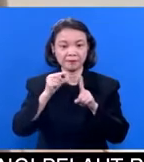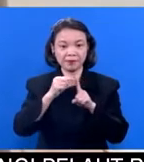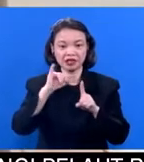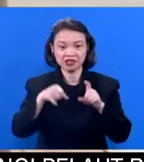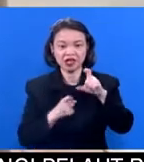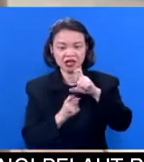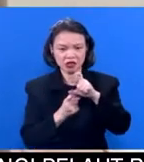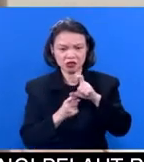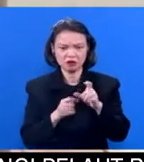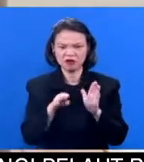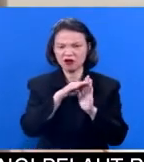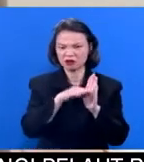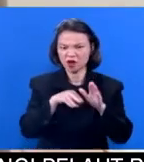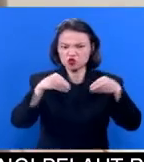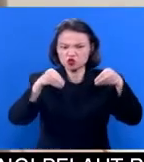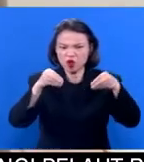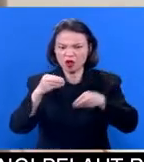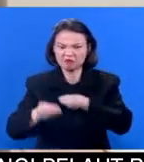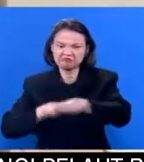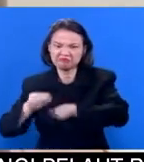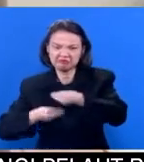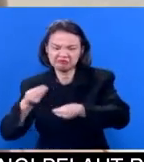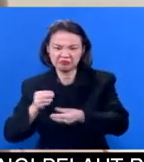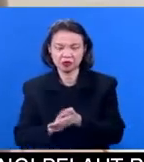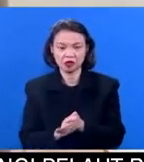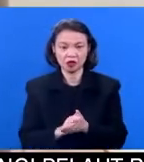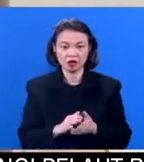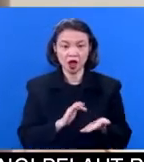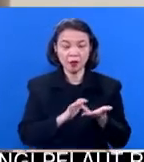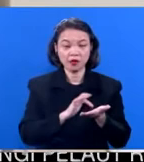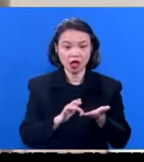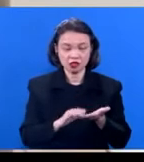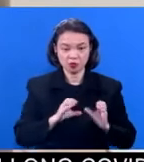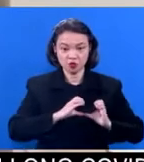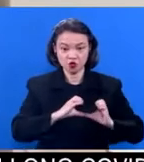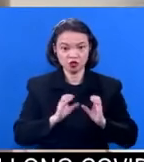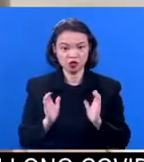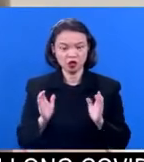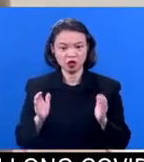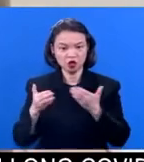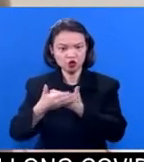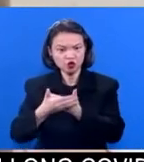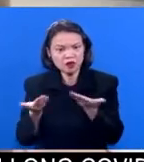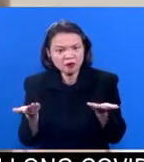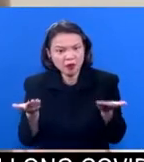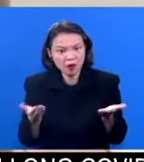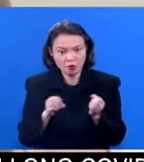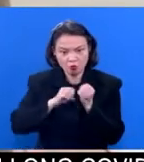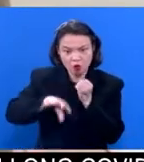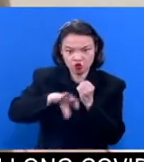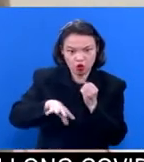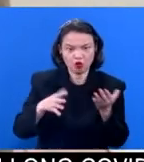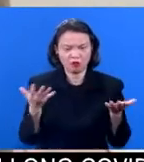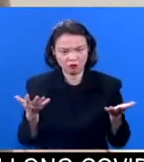diperjualbelikan, serta keamanan data pengguna aplikasi Peduli Lindungi yang keamanannya masih menjadi tanda tanya. Seiring dengan